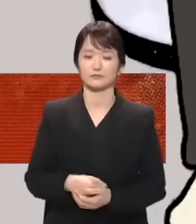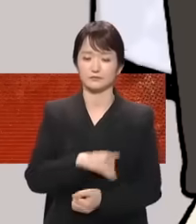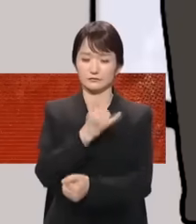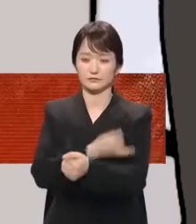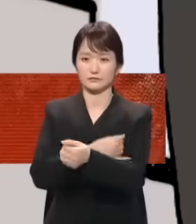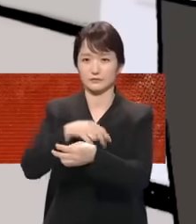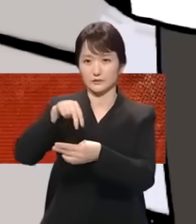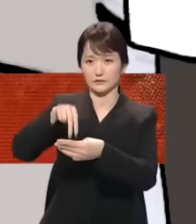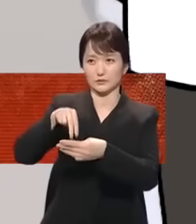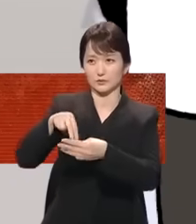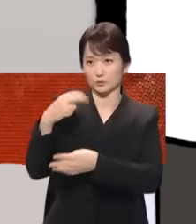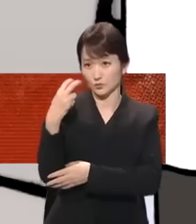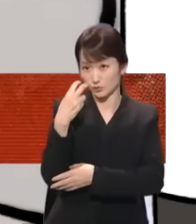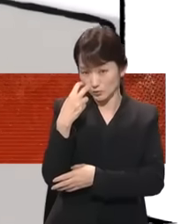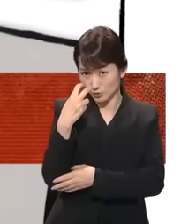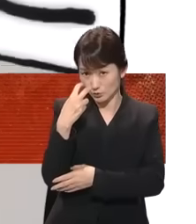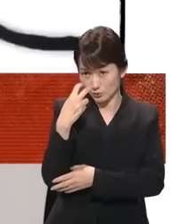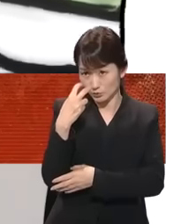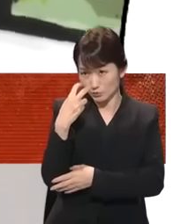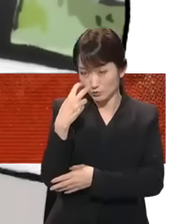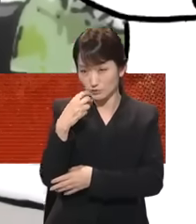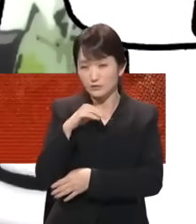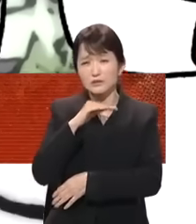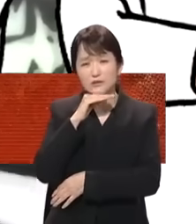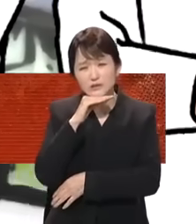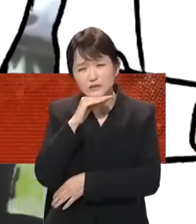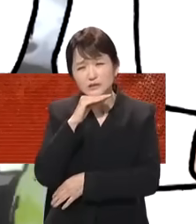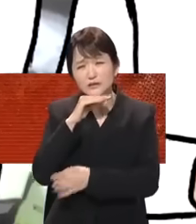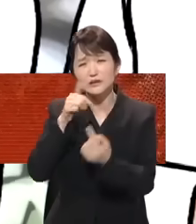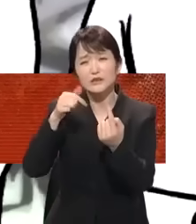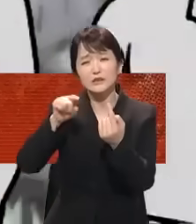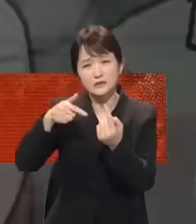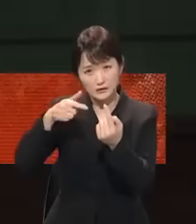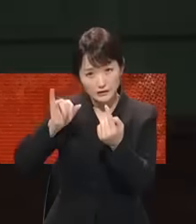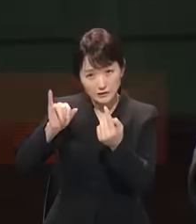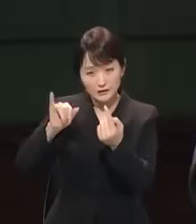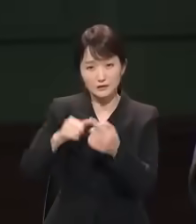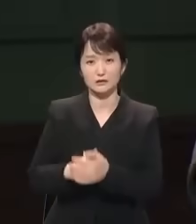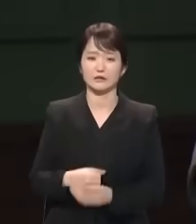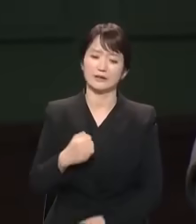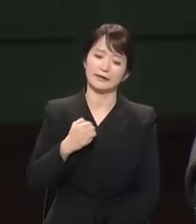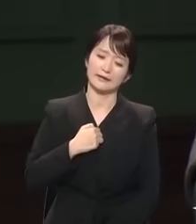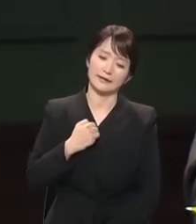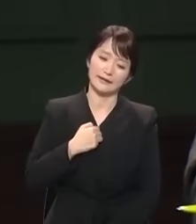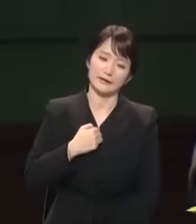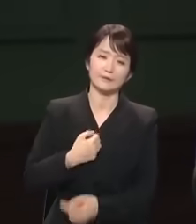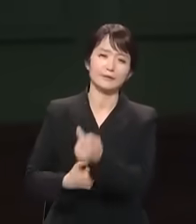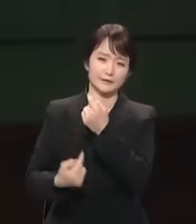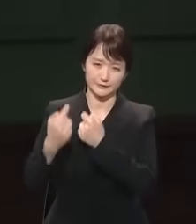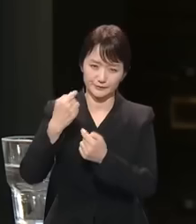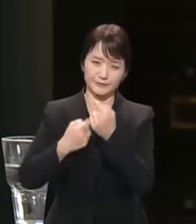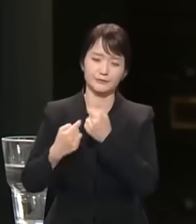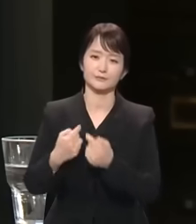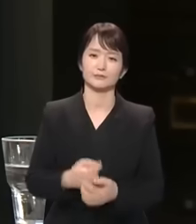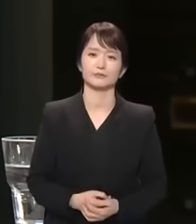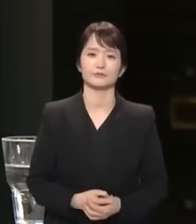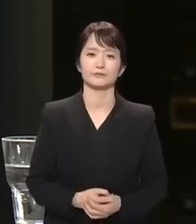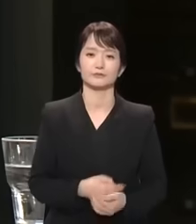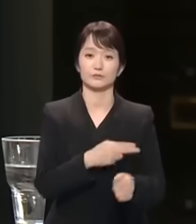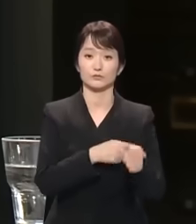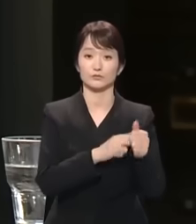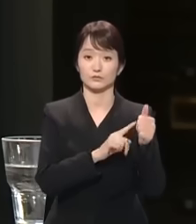처분에 최소 한 악기 이상이 걸릴 거라는 겁니다 그래서 굉장히 답답한 마음으로 제보를 하게 됐다고 했습니다 입니다 자이지도